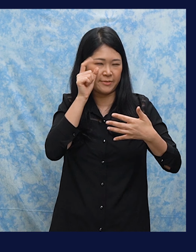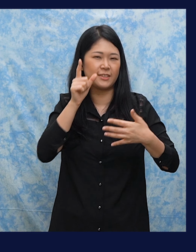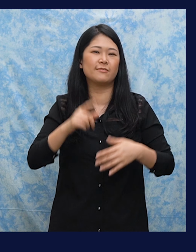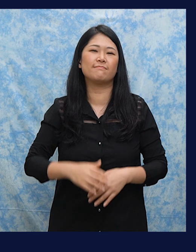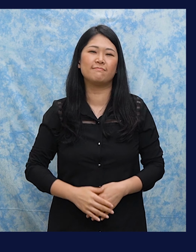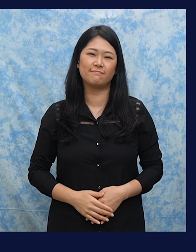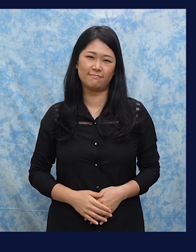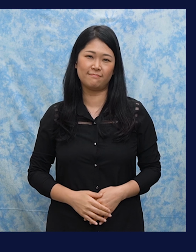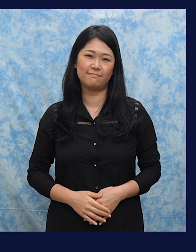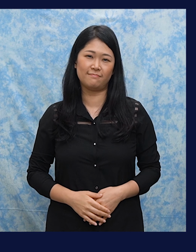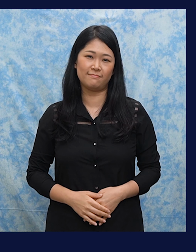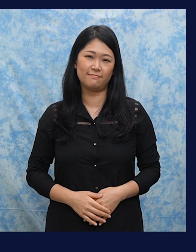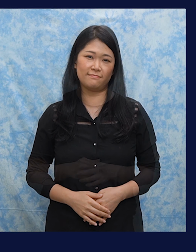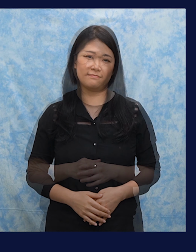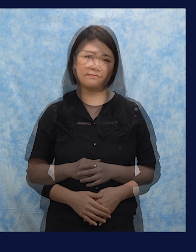诗。